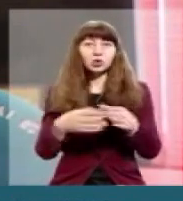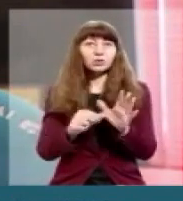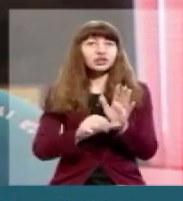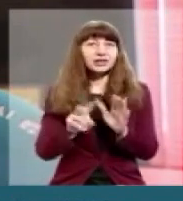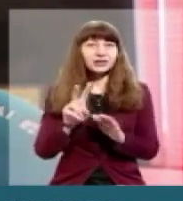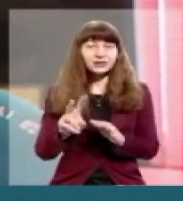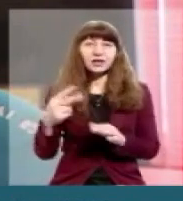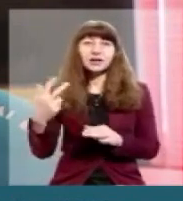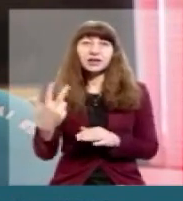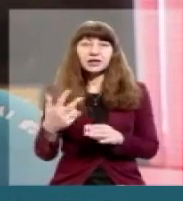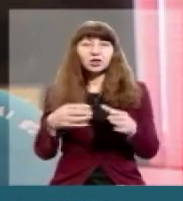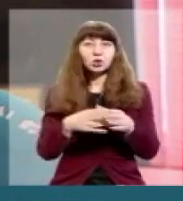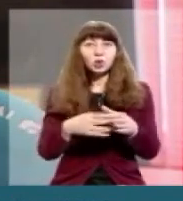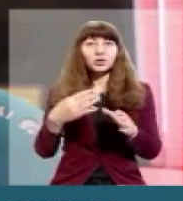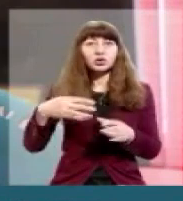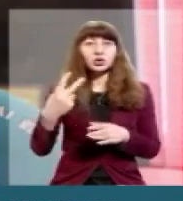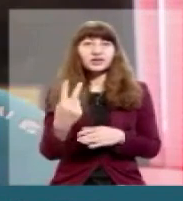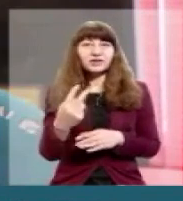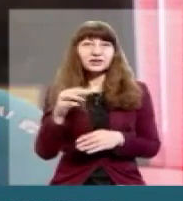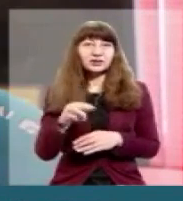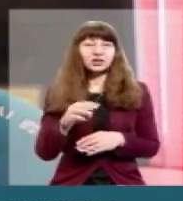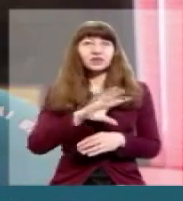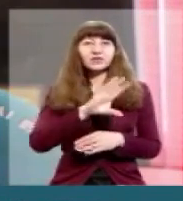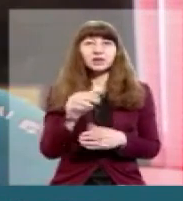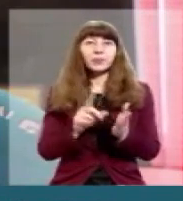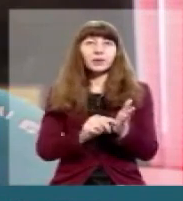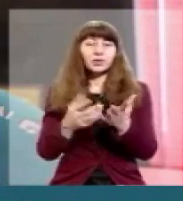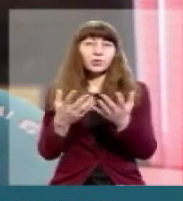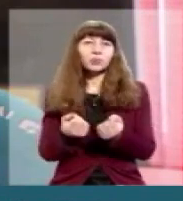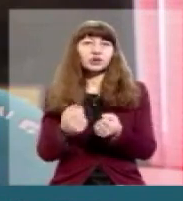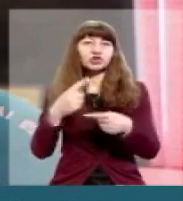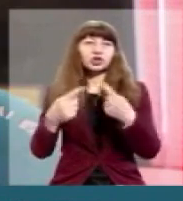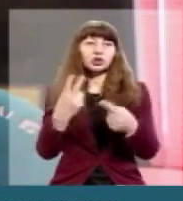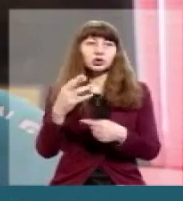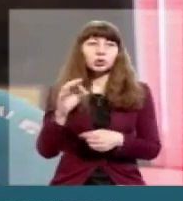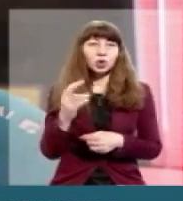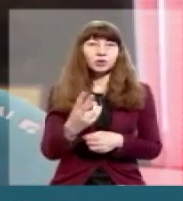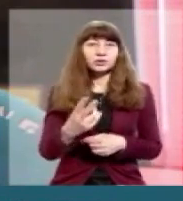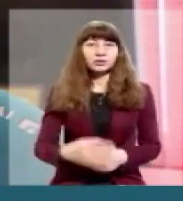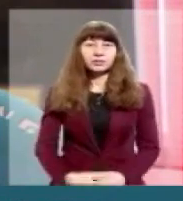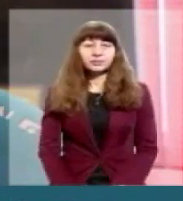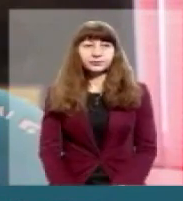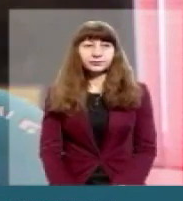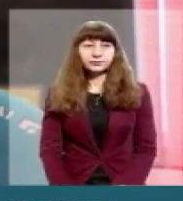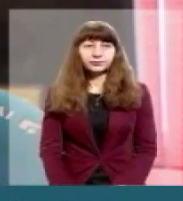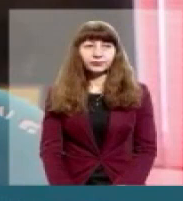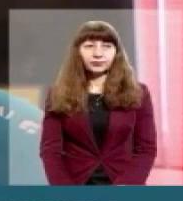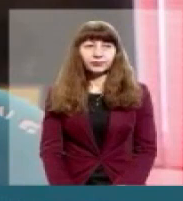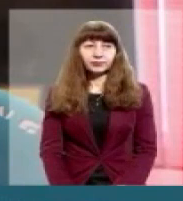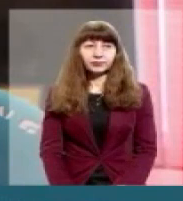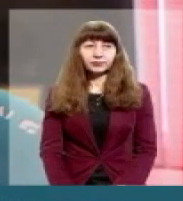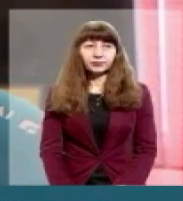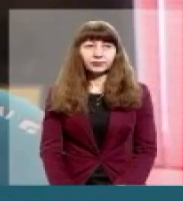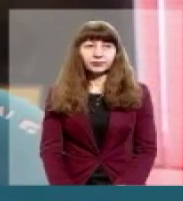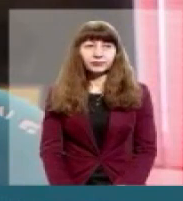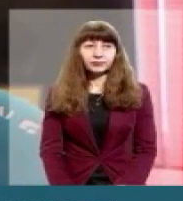жандарға 77,889 теңге, екінші топқа 62,068, ал үшінші топқа 42,190 теңге тағайындалды.